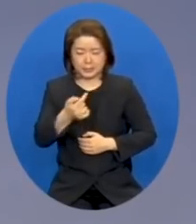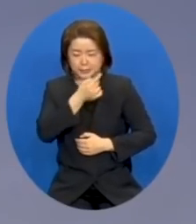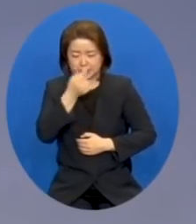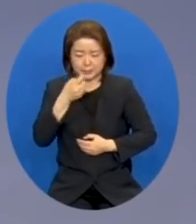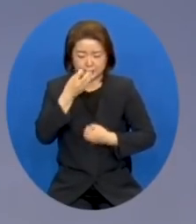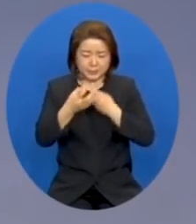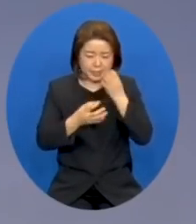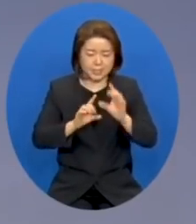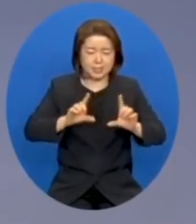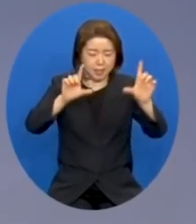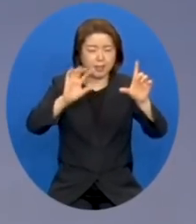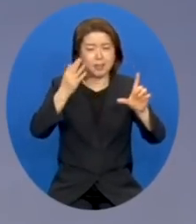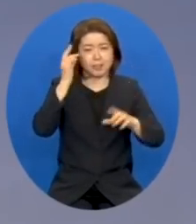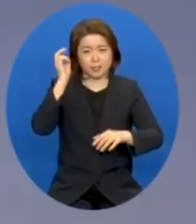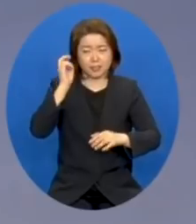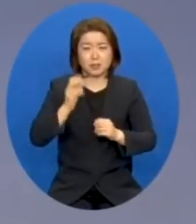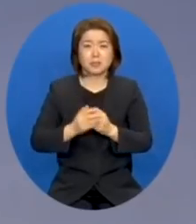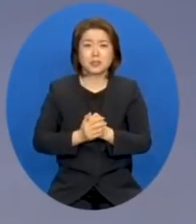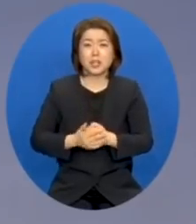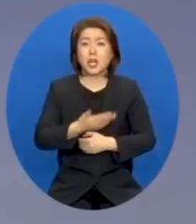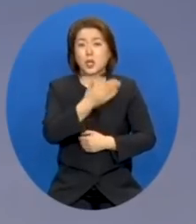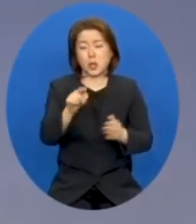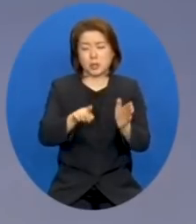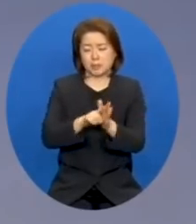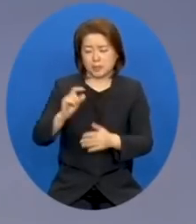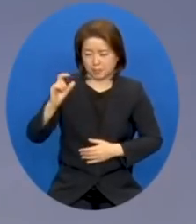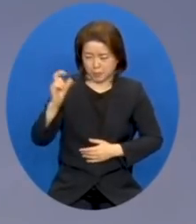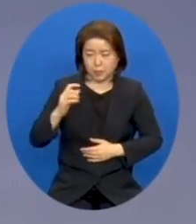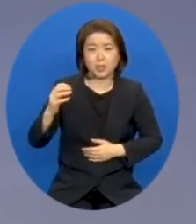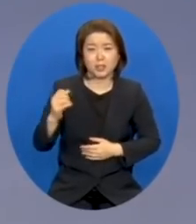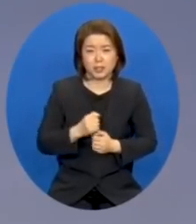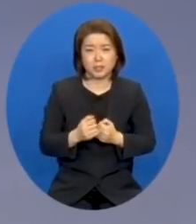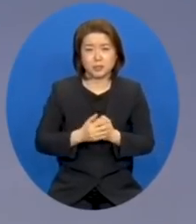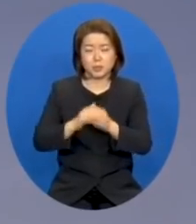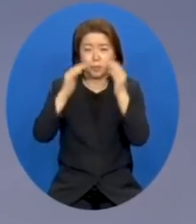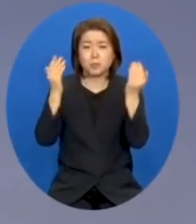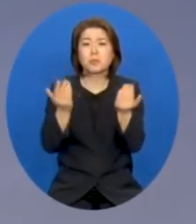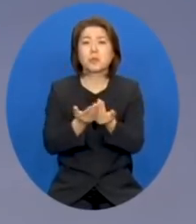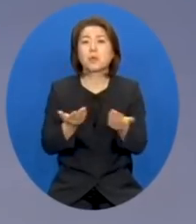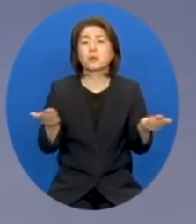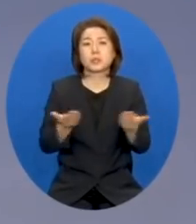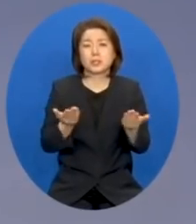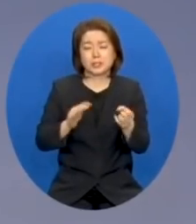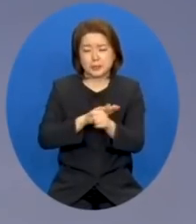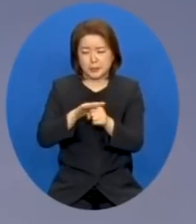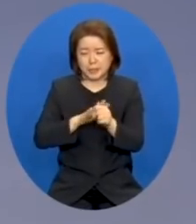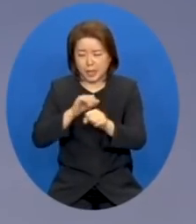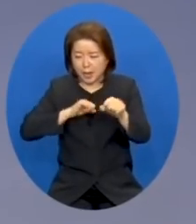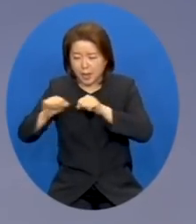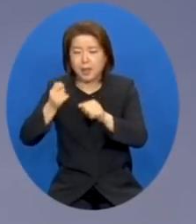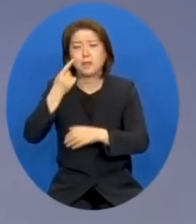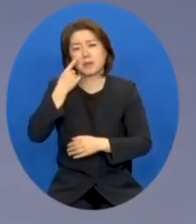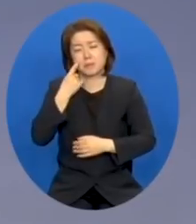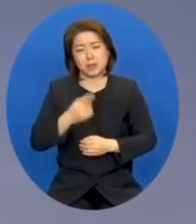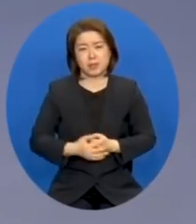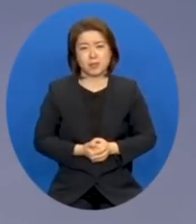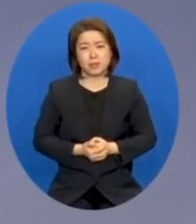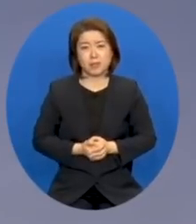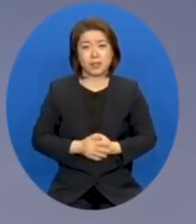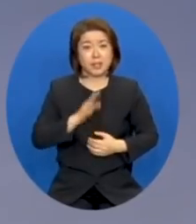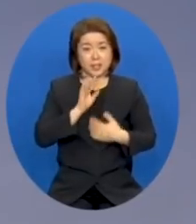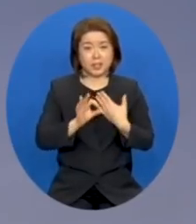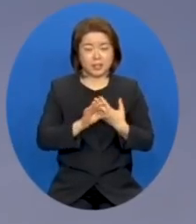됩니다 여러분 믿음을 굳게 하고 모든 일을 사랑으로 하십시오 그러면